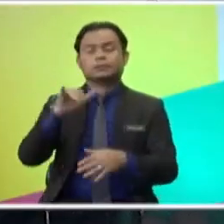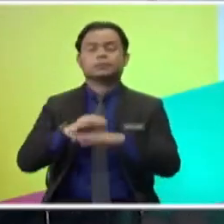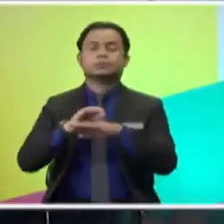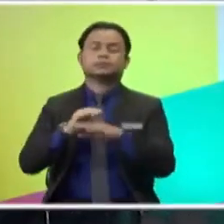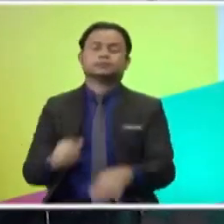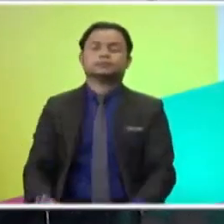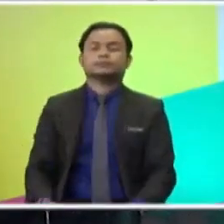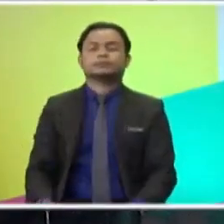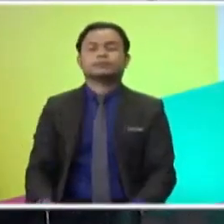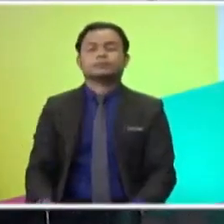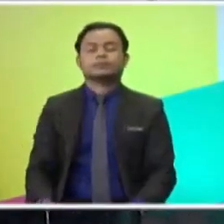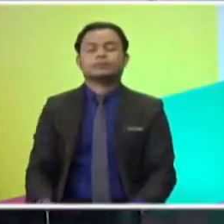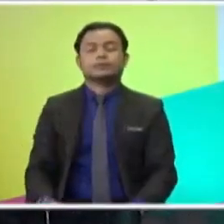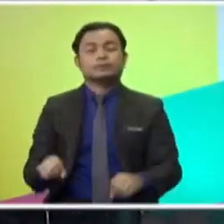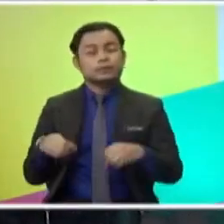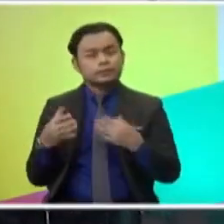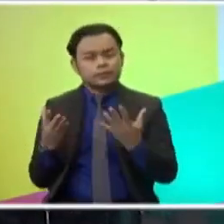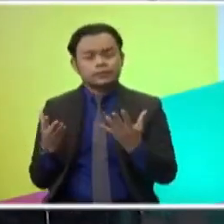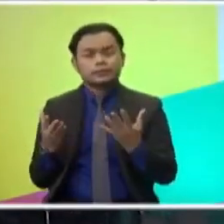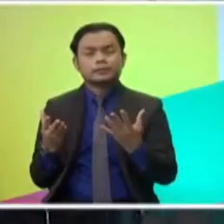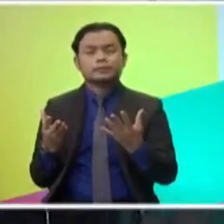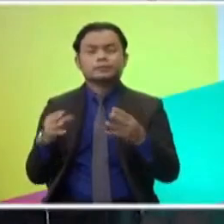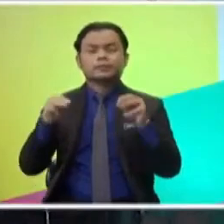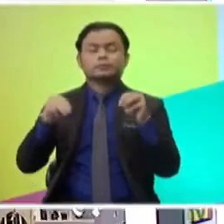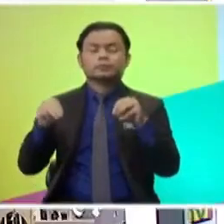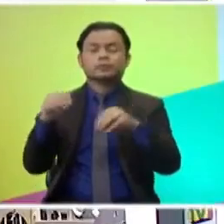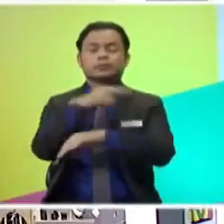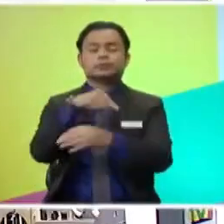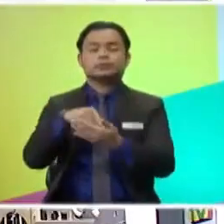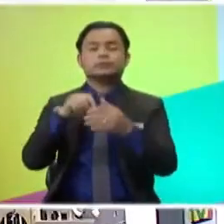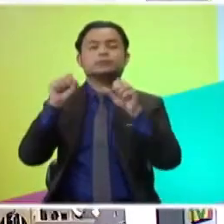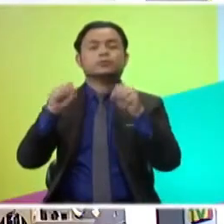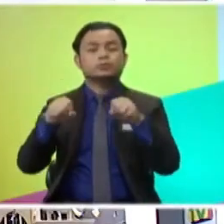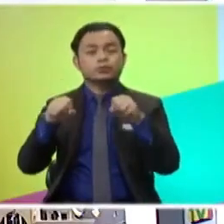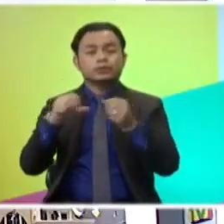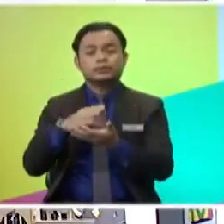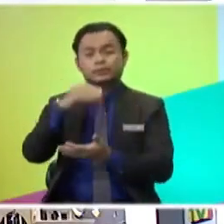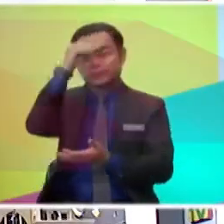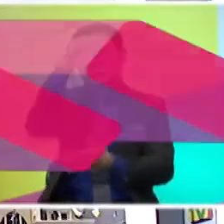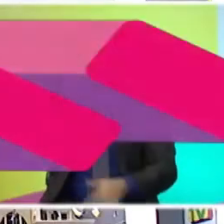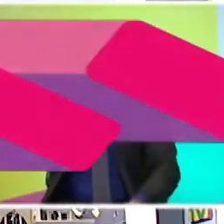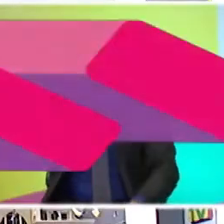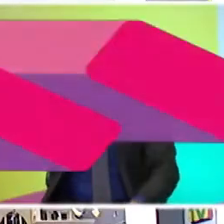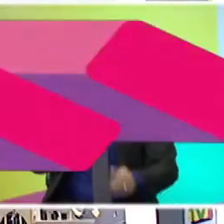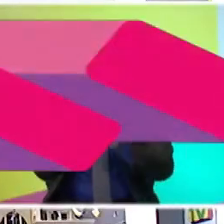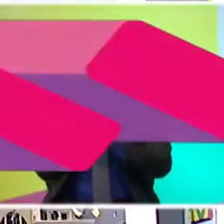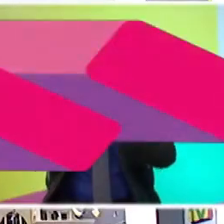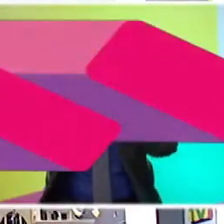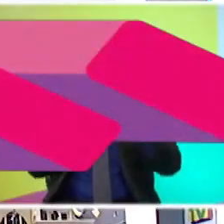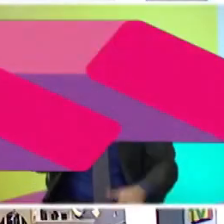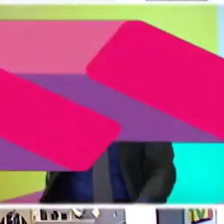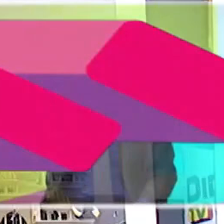pembelajaran hari ini istimewa dengan arus perdana. Teruskan Cikgu. Okey, assalamualaikum warahmatullahi wabarakatuh. Bismillahirrahmanirrahim. Salam sejahtera